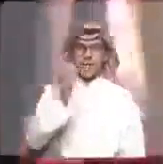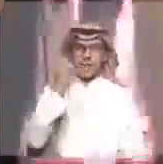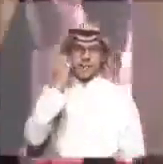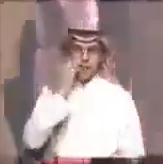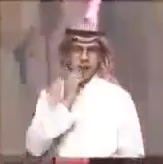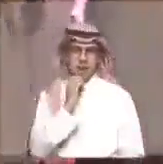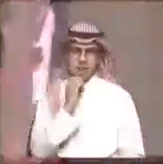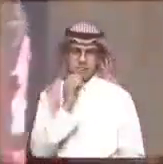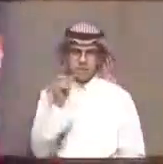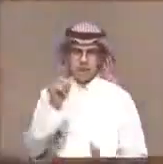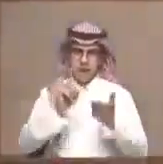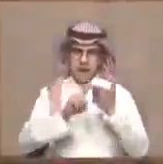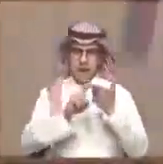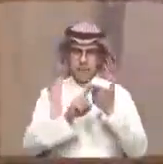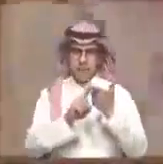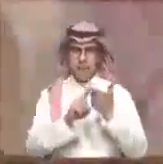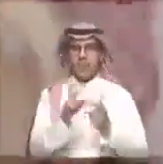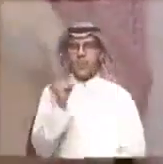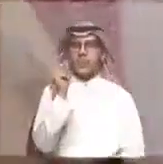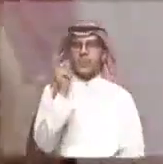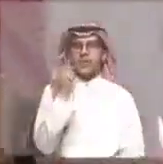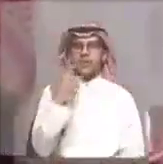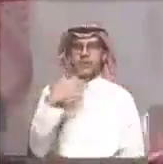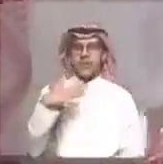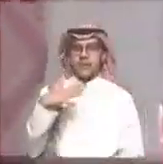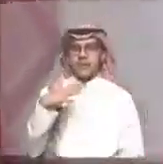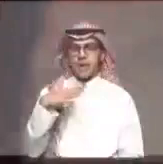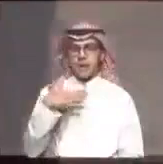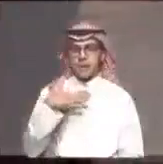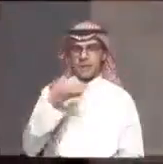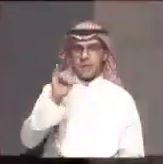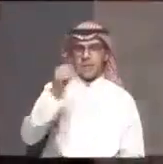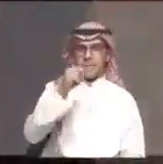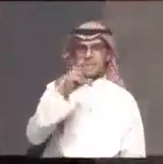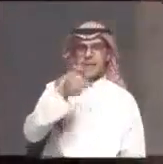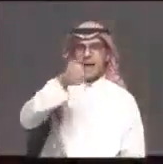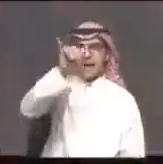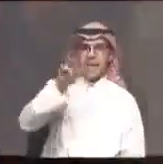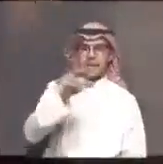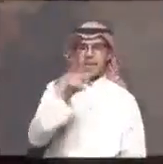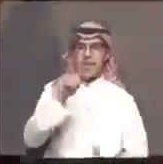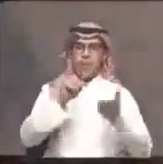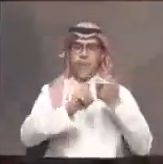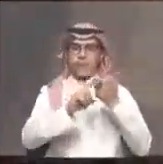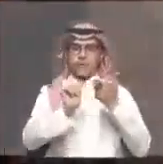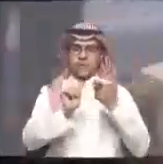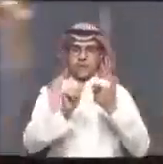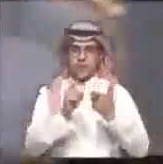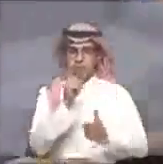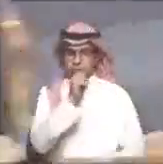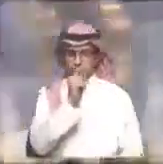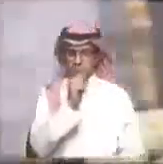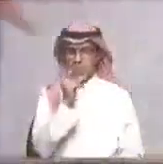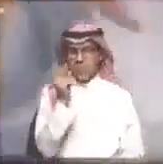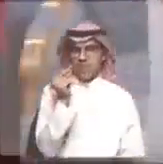مكتوم نائب رئيس دولة الإمارات العربية المتحدة، وصاحب السمو الشيخ محمد بن زايد آل نهيان ولي عهد أبو ظبي، وفخامة الرئيس